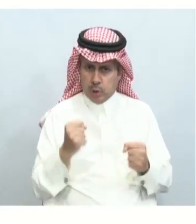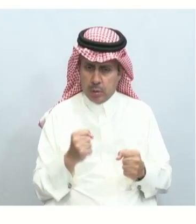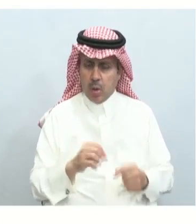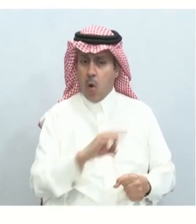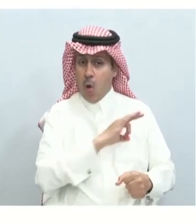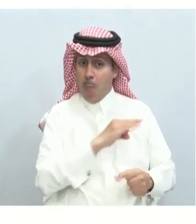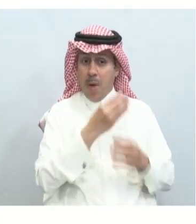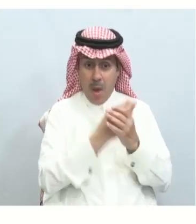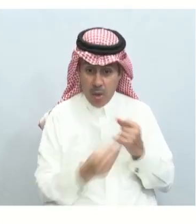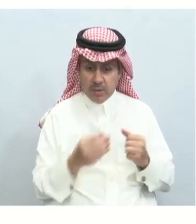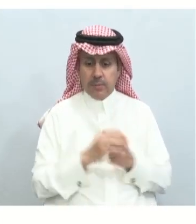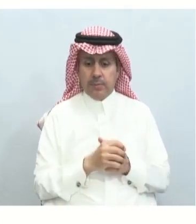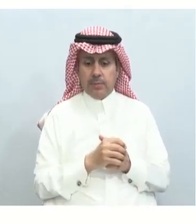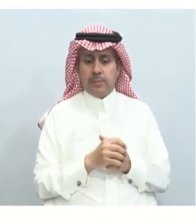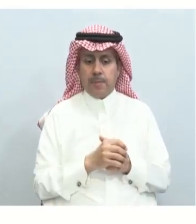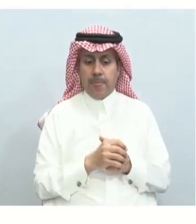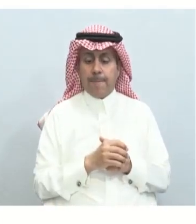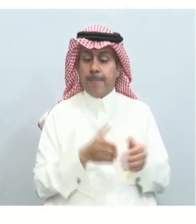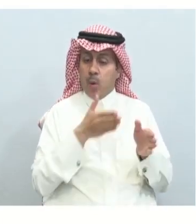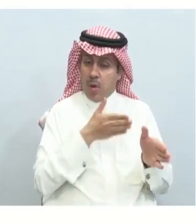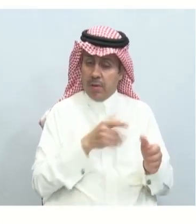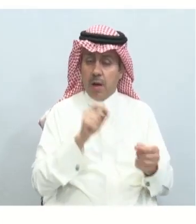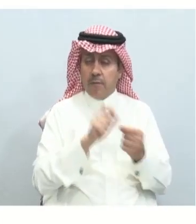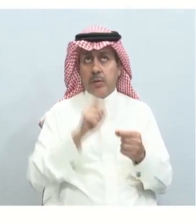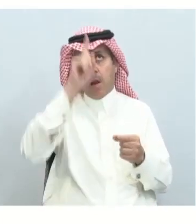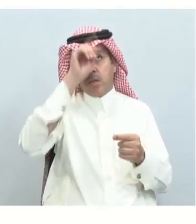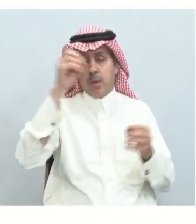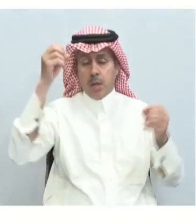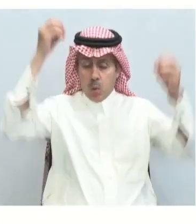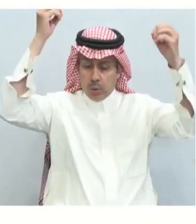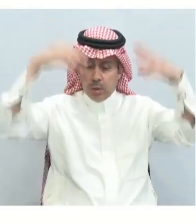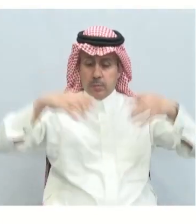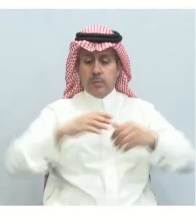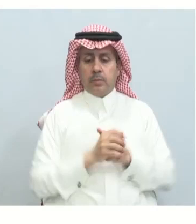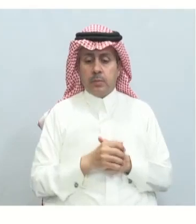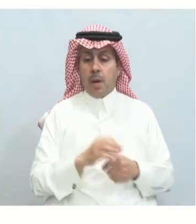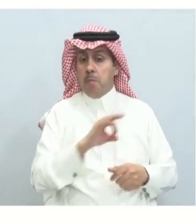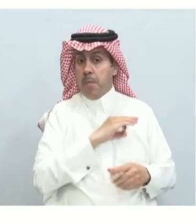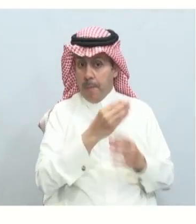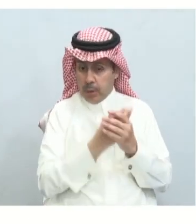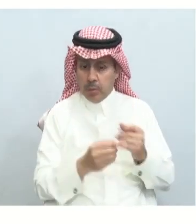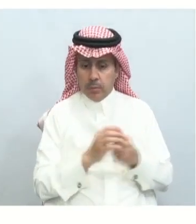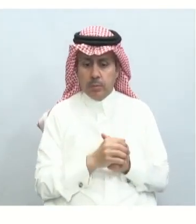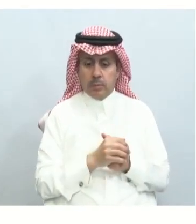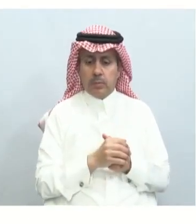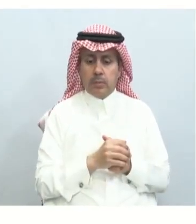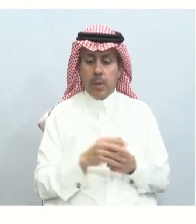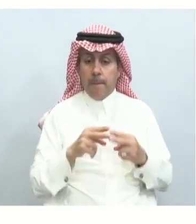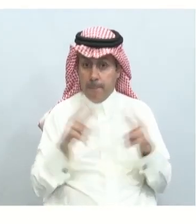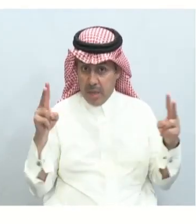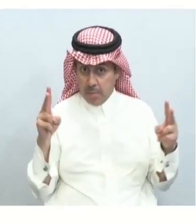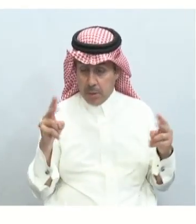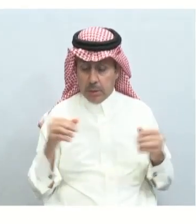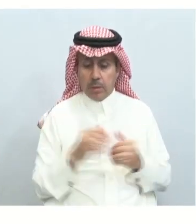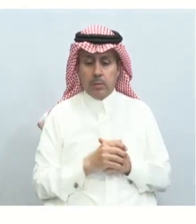الابناء وهذا موافق للفطره التي جعلها الله في الانسان من محبه الولد تحدث فيما